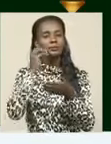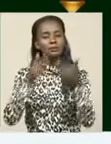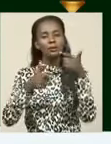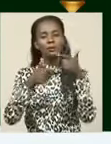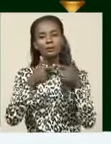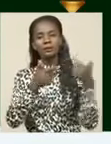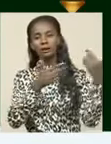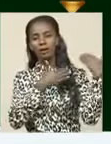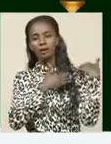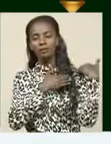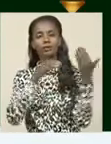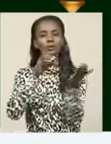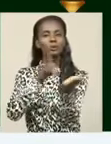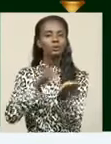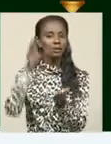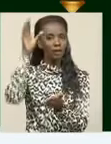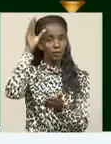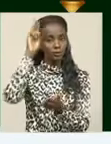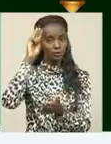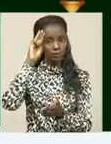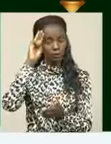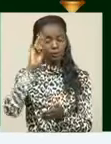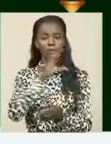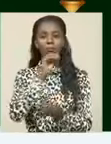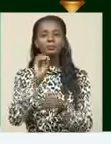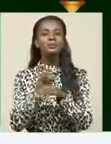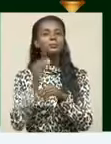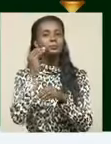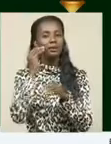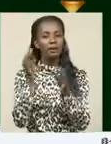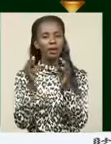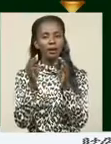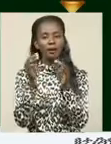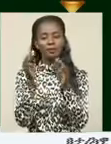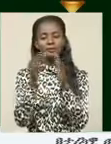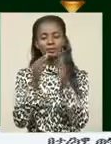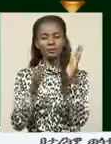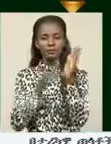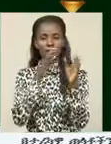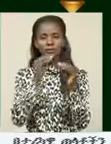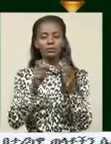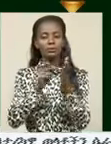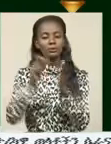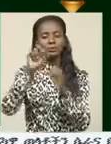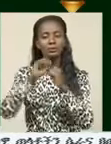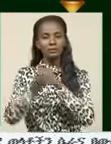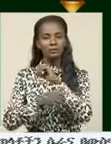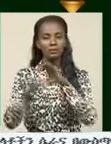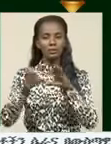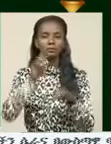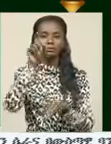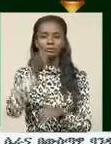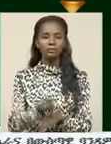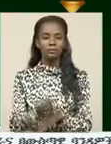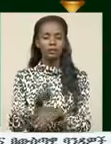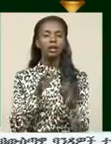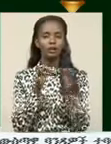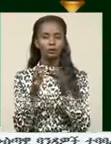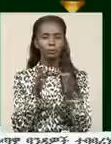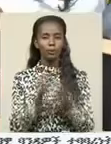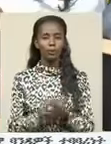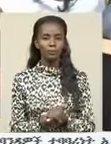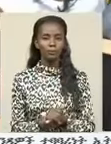ኃላፊ ዶክተር ሄኖክ ስዩም የምክር ቤት አሰራር ዲሞክራሲያዊ መርሆችን መሰረት ማድረግ እንደሚገባውም